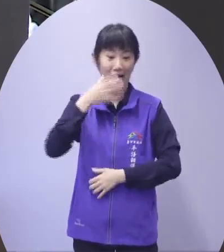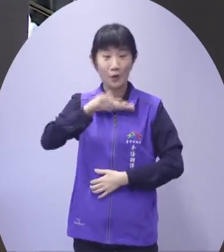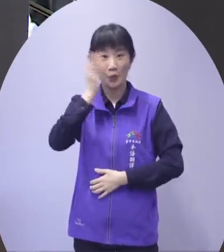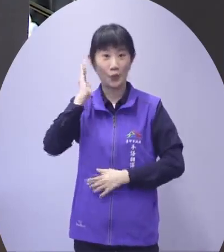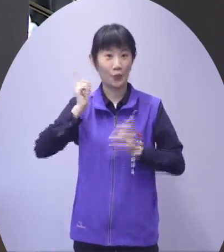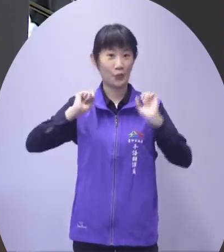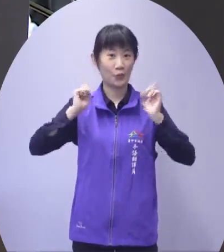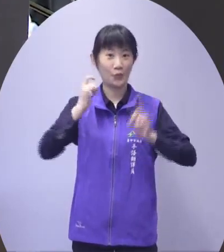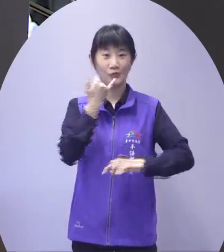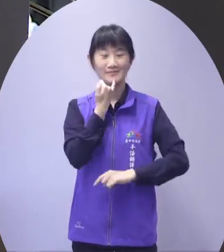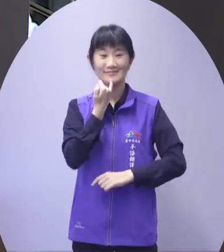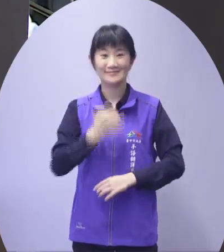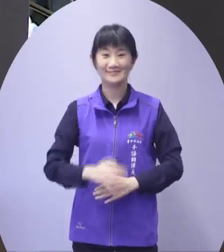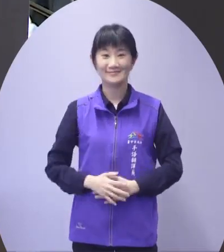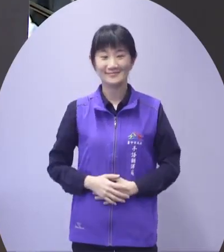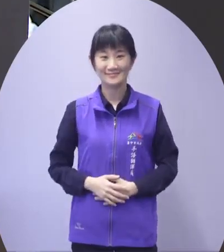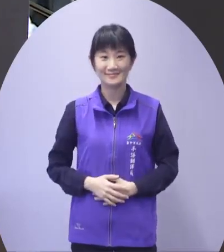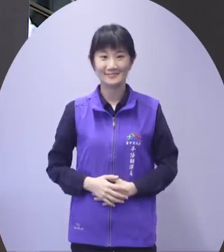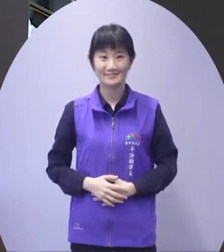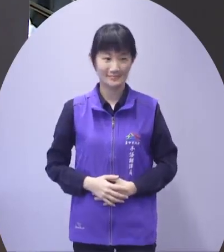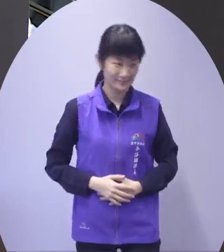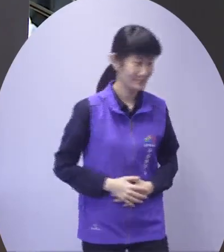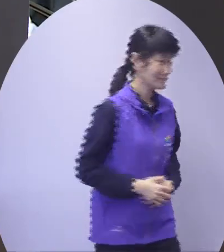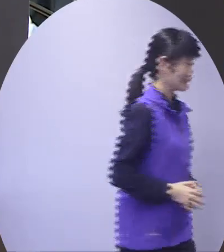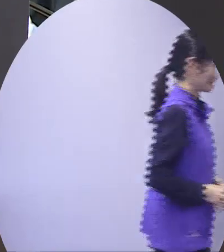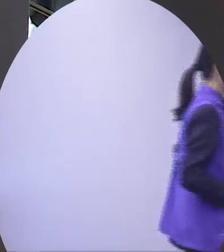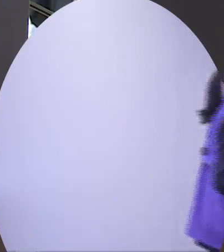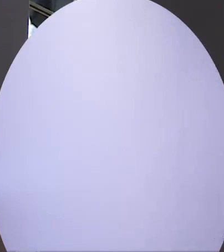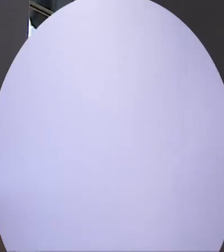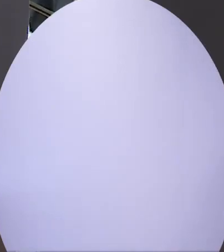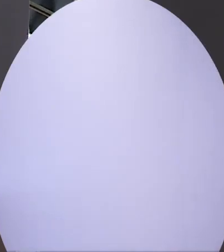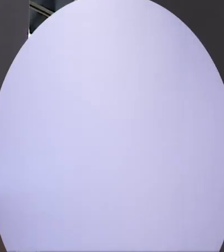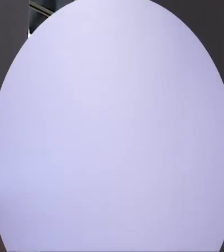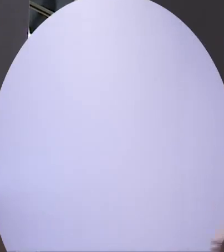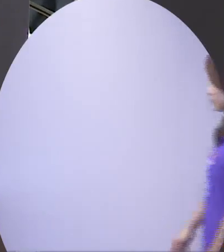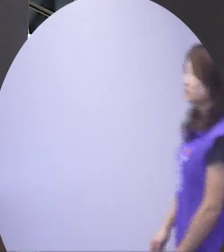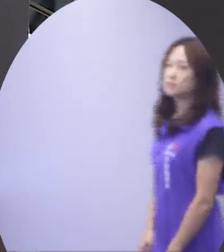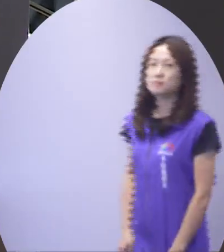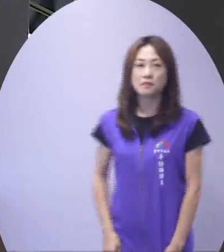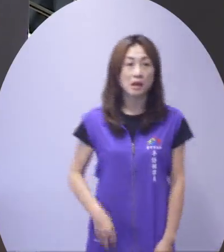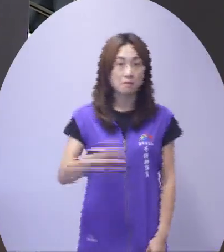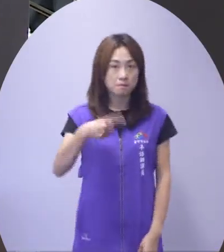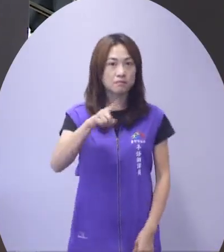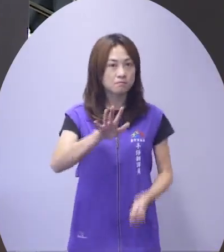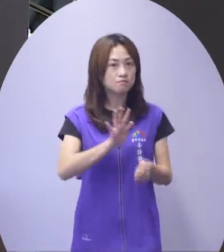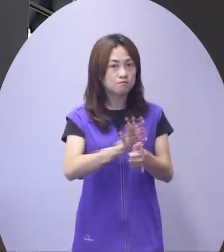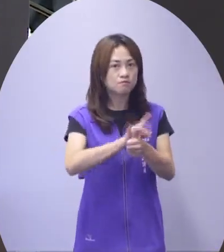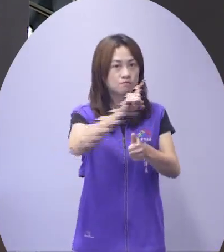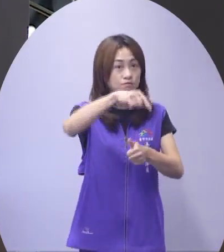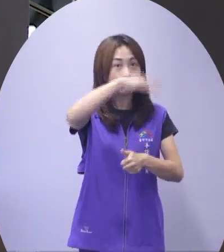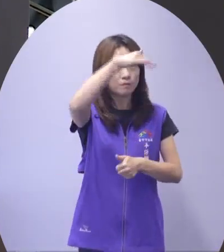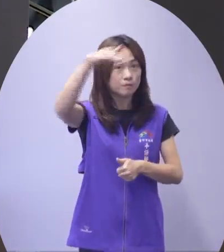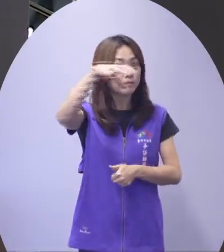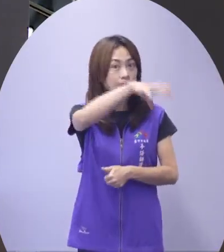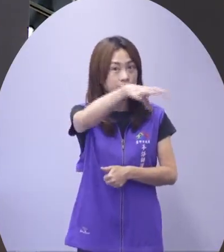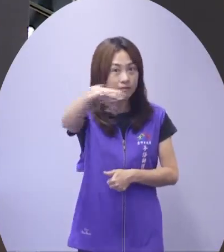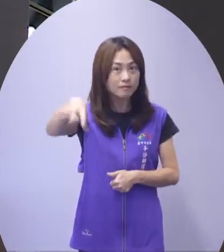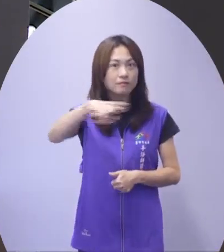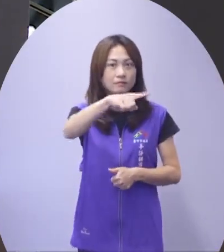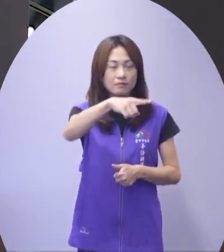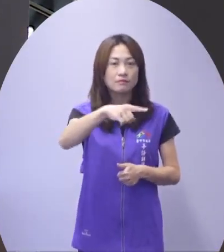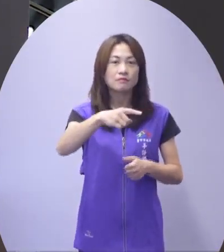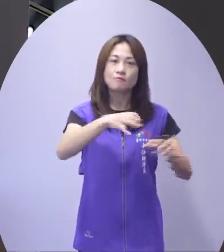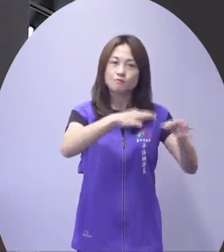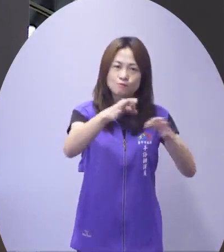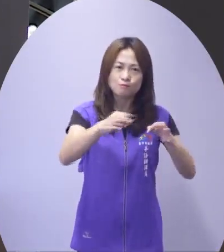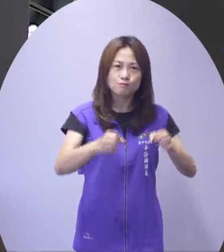样的一个休闲的这样的产业发展、哦、而且它带动了我们整个山城地区、哦、相关的商圈还